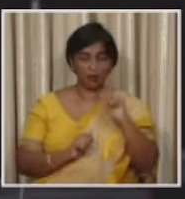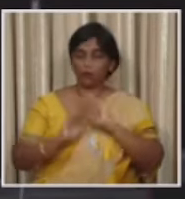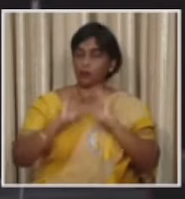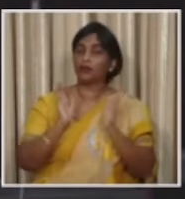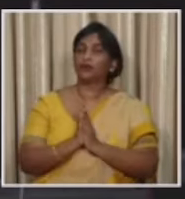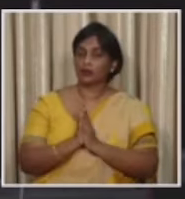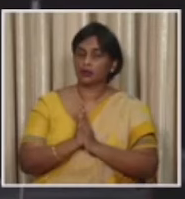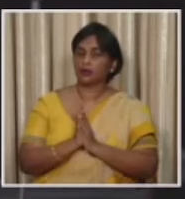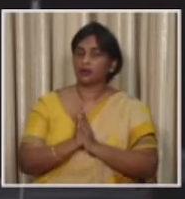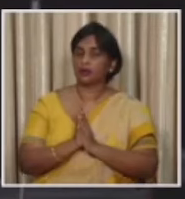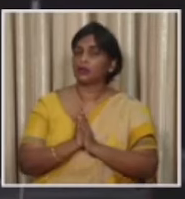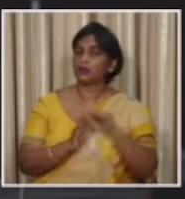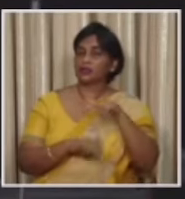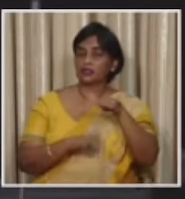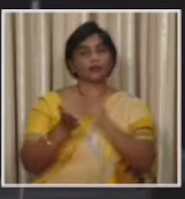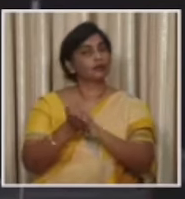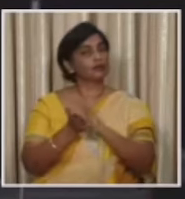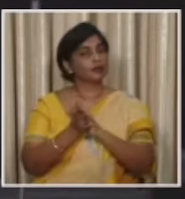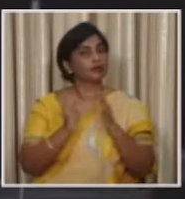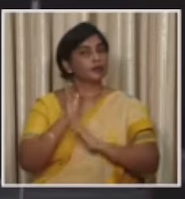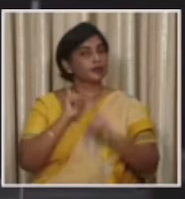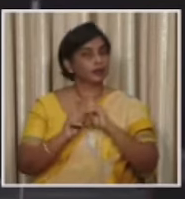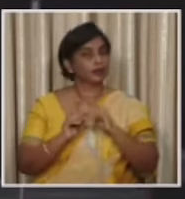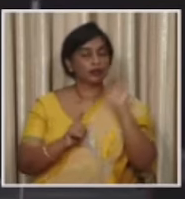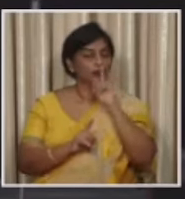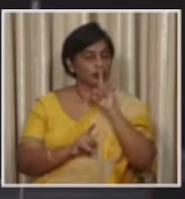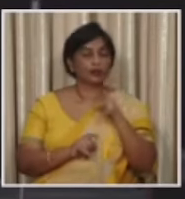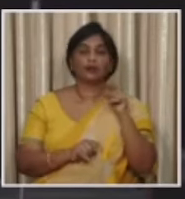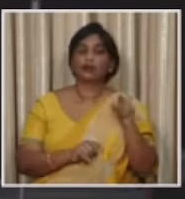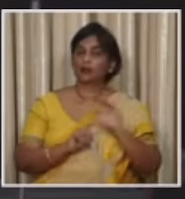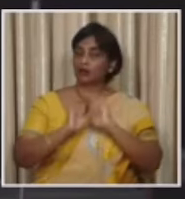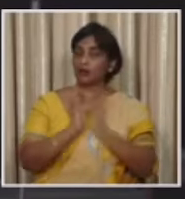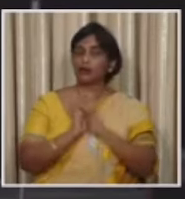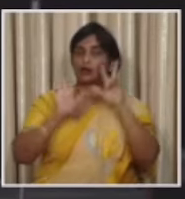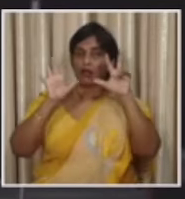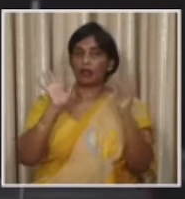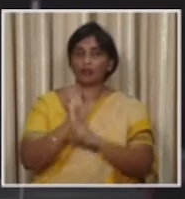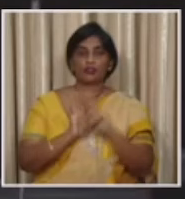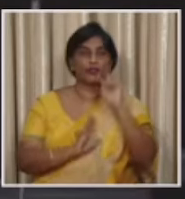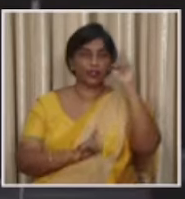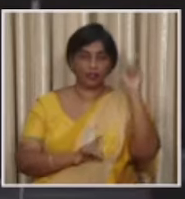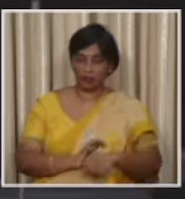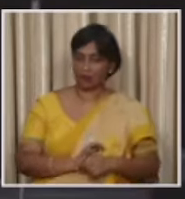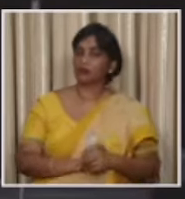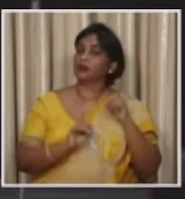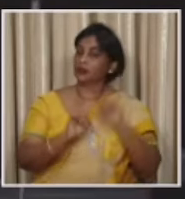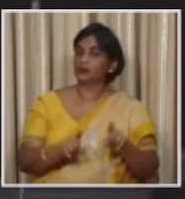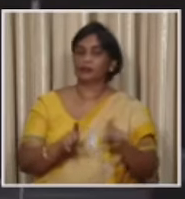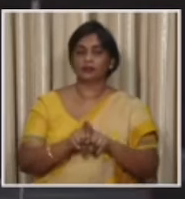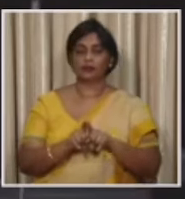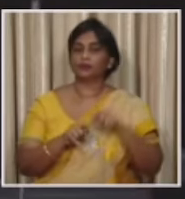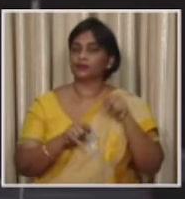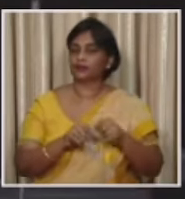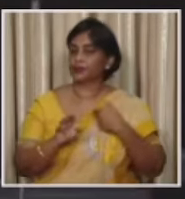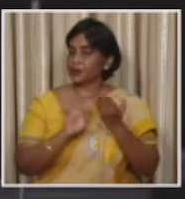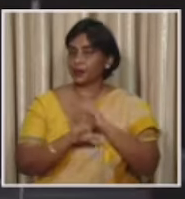සංඛ්‍යාව සමාජ සුභසාධන අමාත්‍යාංශය වාර්තා කළා තියෙනවා. ඒ සංඛ්‍යාව 8,20,000 කියලා. ඒ අනුව මීට